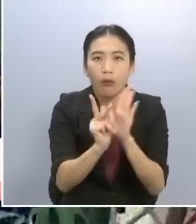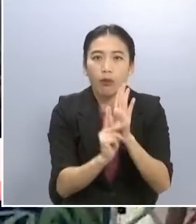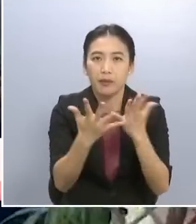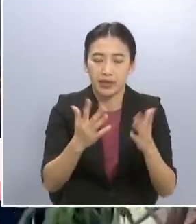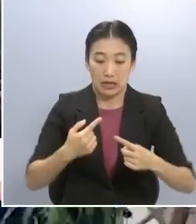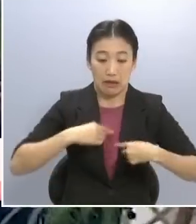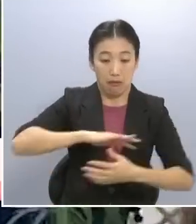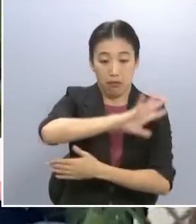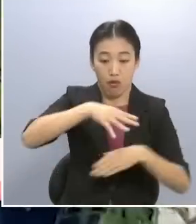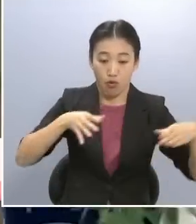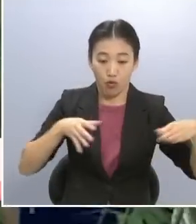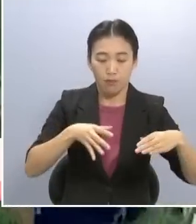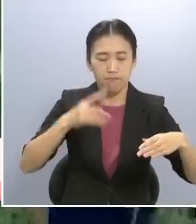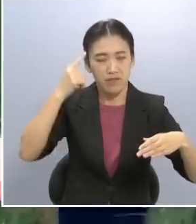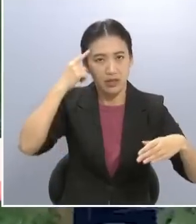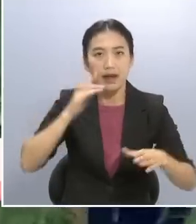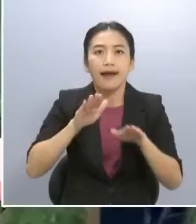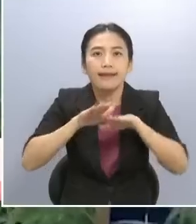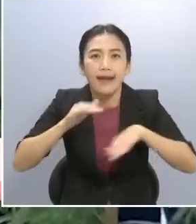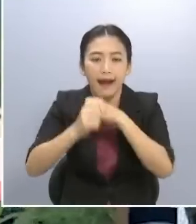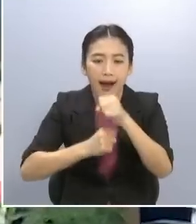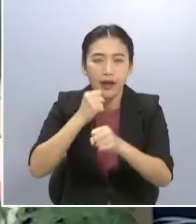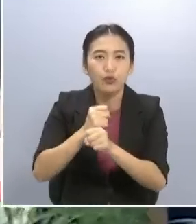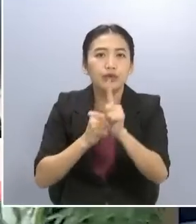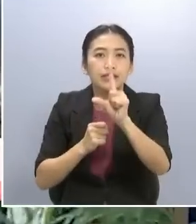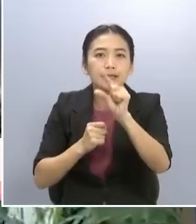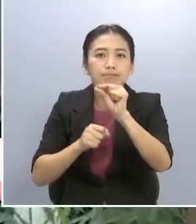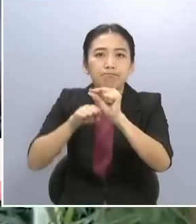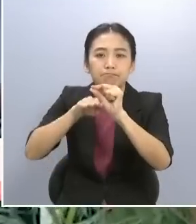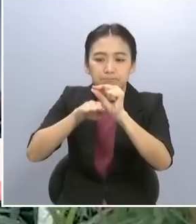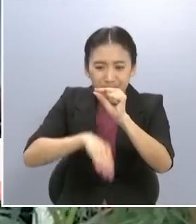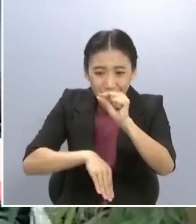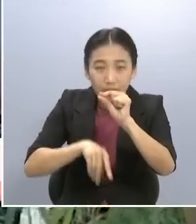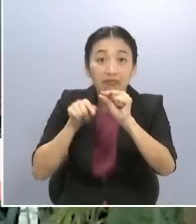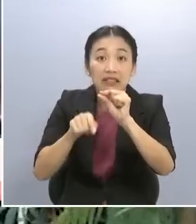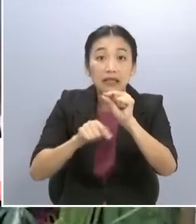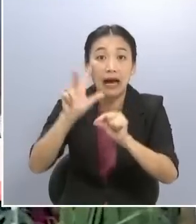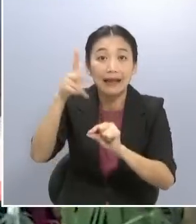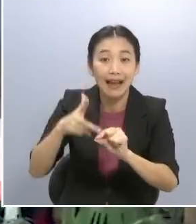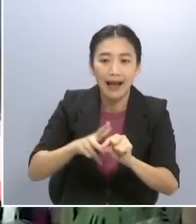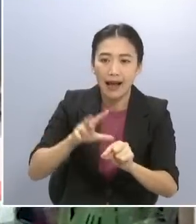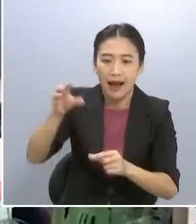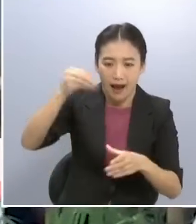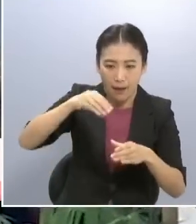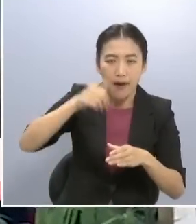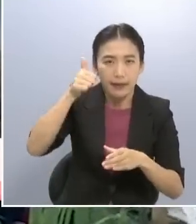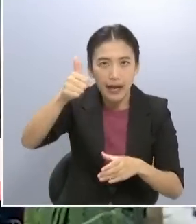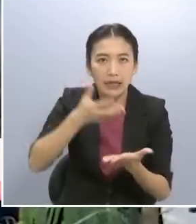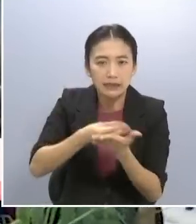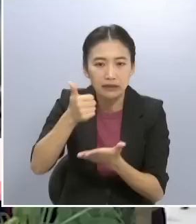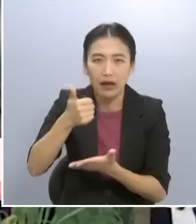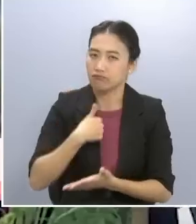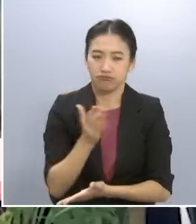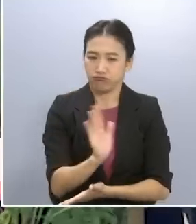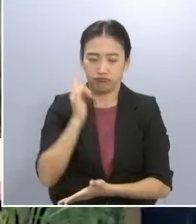ำกว่า20ปีเข้าถึงกัญชาเพราะมีสารอันตรายต่อสมองและร่างกายควรเพิ่มการประชาสัมพันธ์ถึงเด็กและวัย